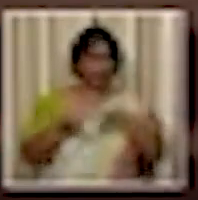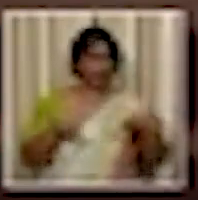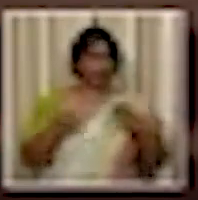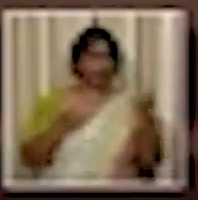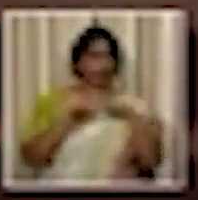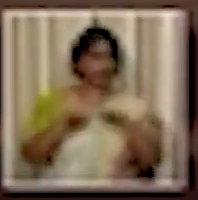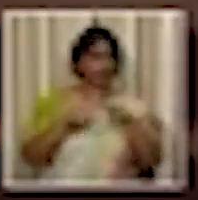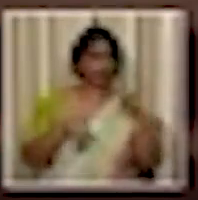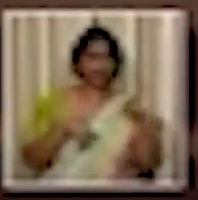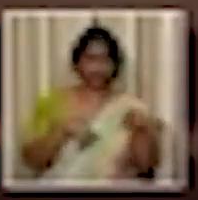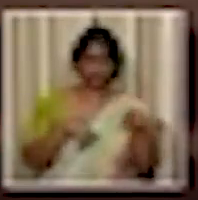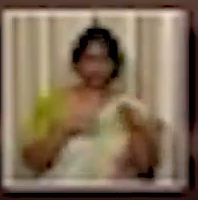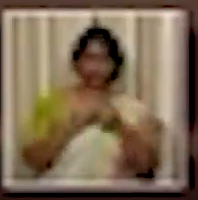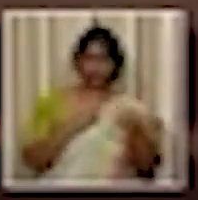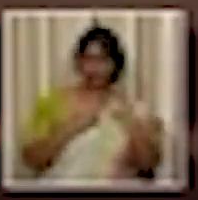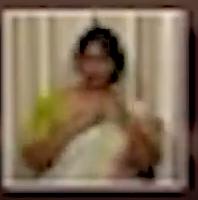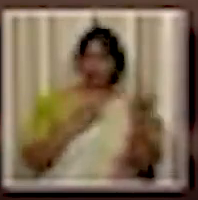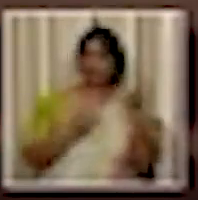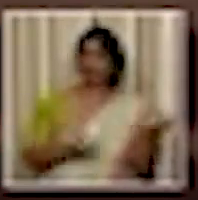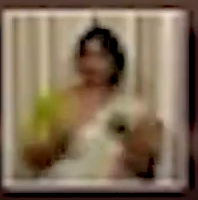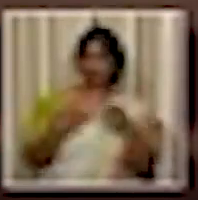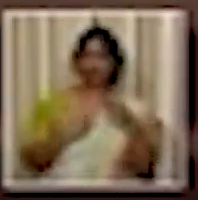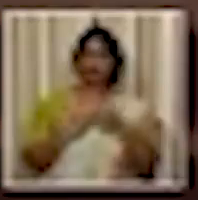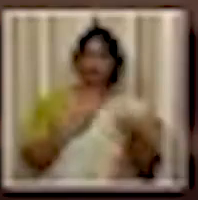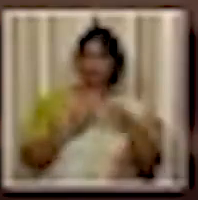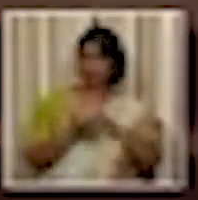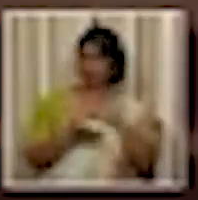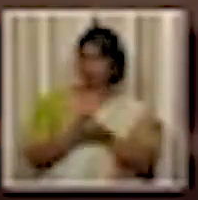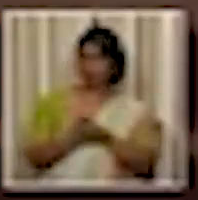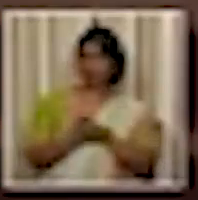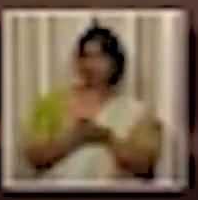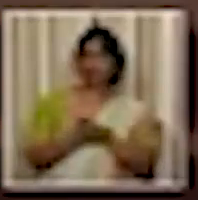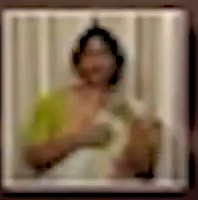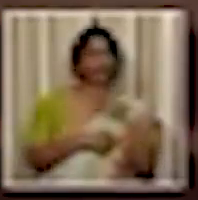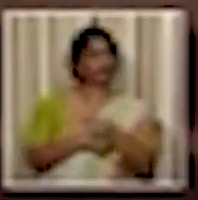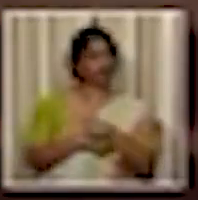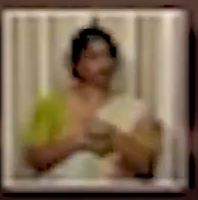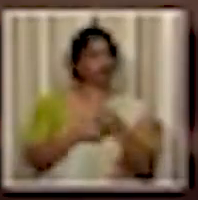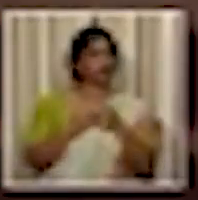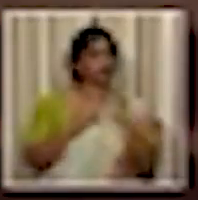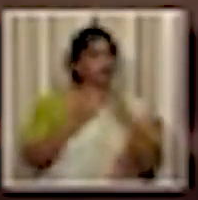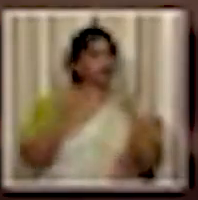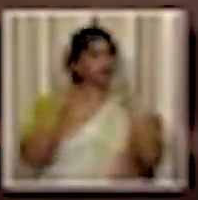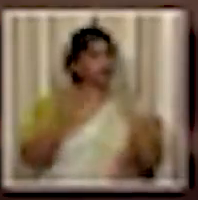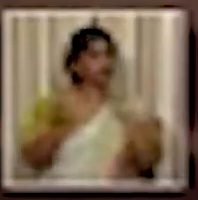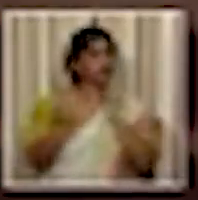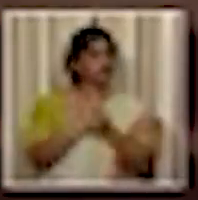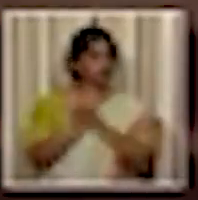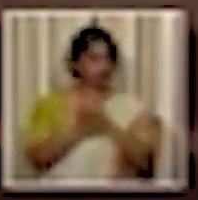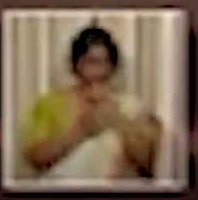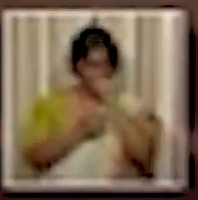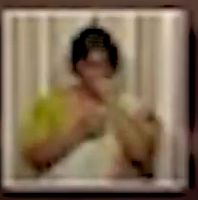එකක් හදන්න ඒ ප්‍රමාණය තුළ ගල් ඉවත් කිරීමක් සඳහා තමයි ඒක කරලා තියෙන්නේ. ඒක කරලා ඔහු යථා තත්ත්වයට පත් කරගන්නේ.